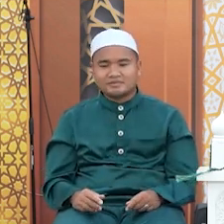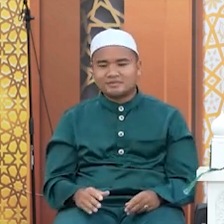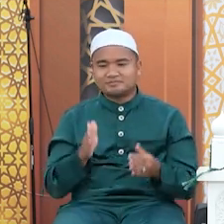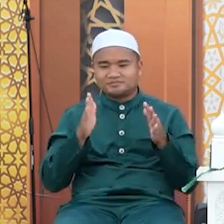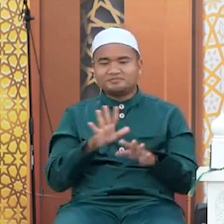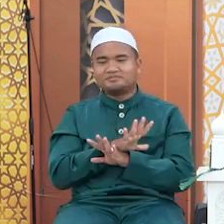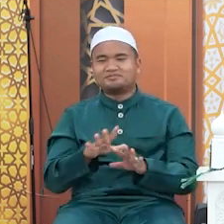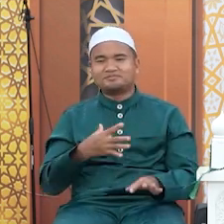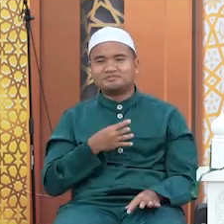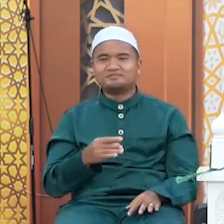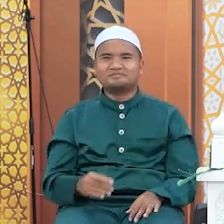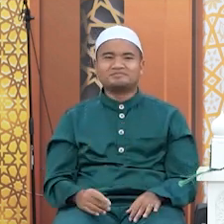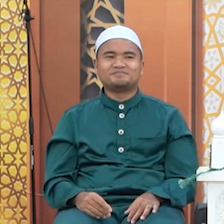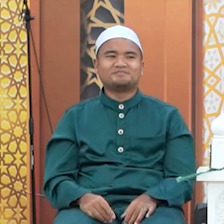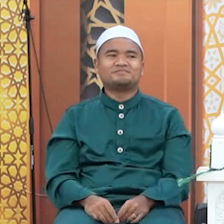Allah Azim.